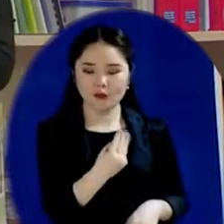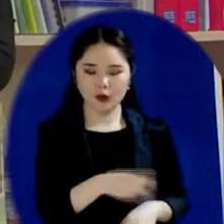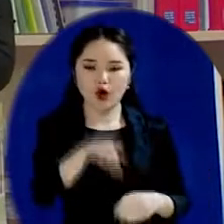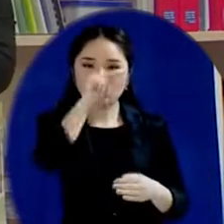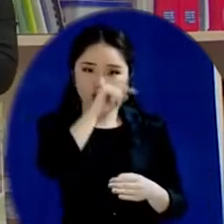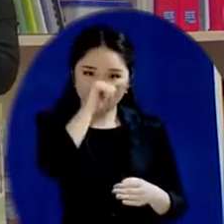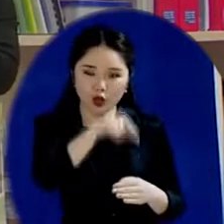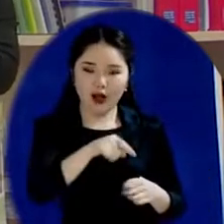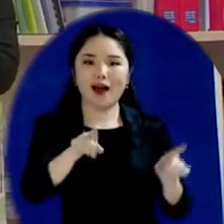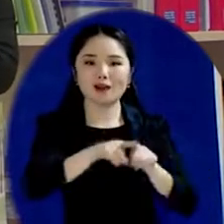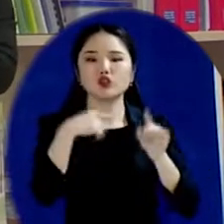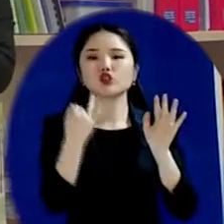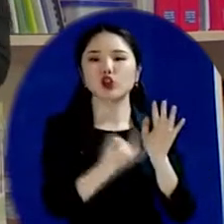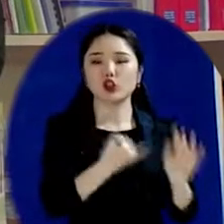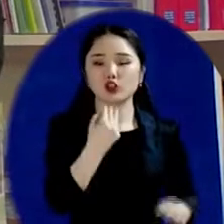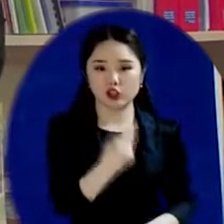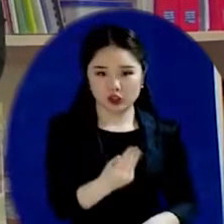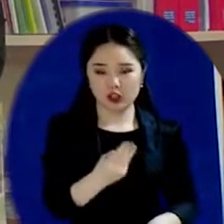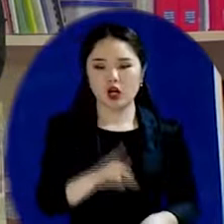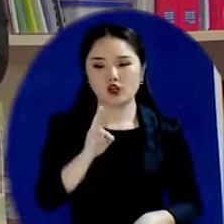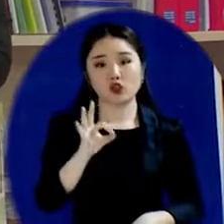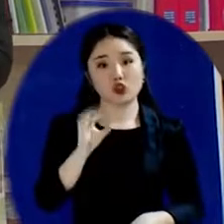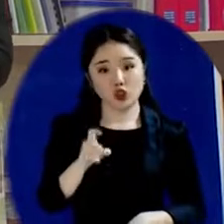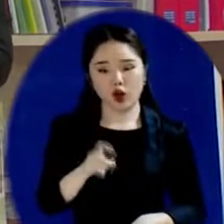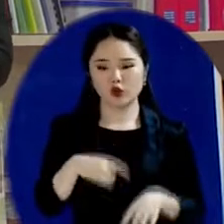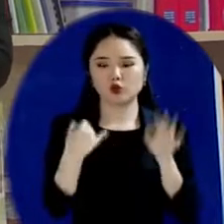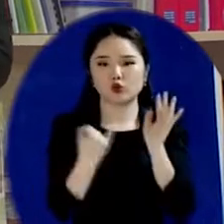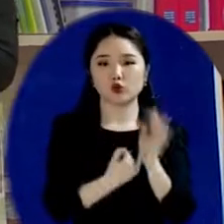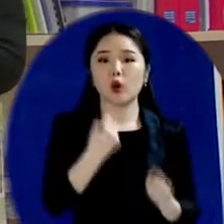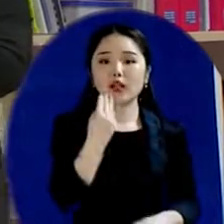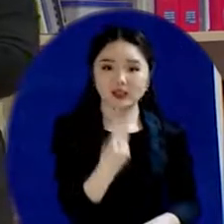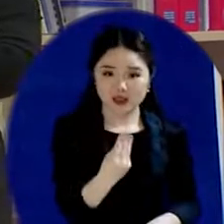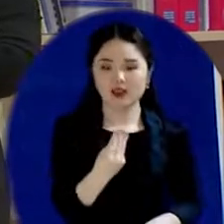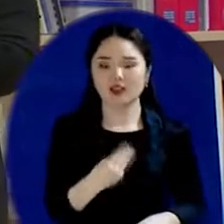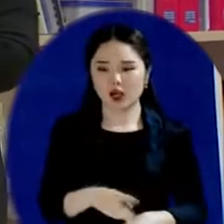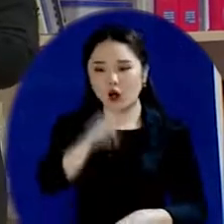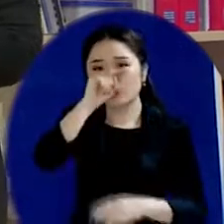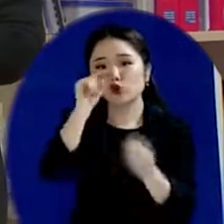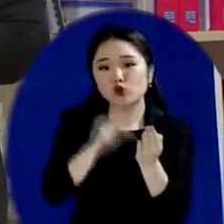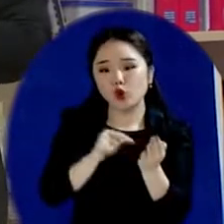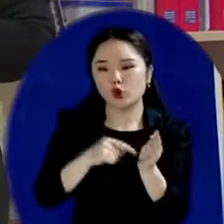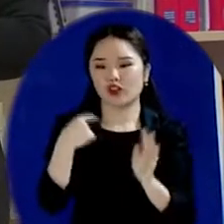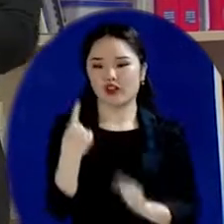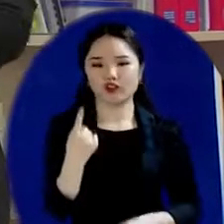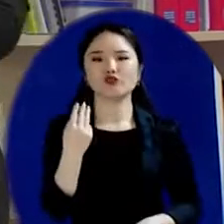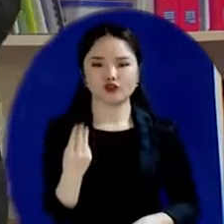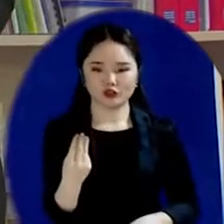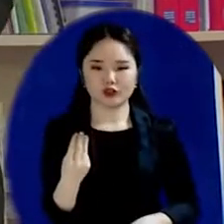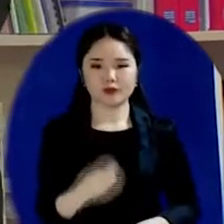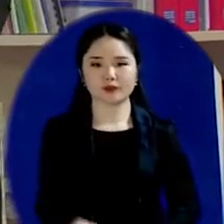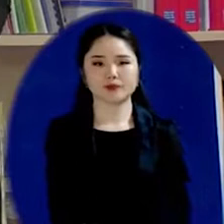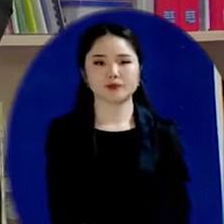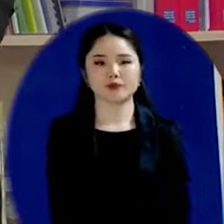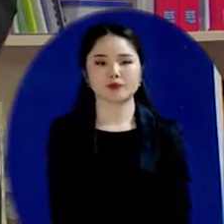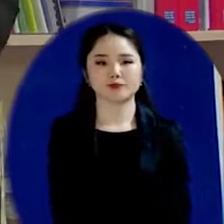Зүгий мөн 7 ширхэг байгаа юм байна. Цох 6 ширхэг байгаа юм байна. Тоншуул 1 ширхэг байгаа юм байна.